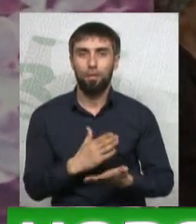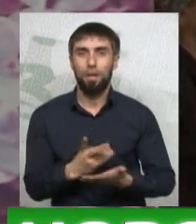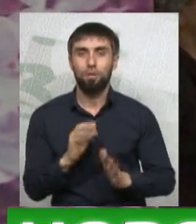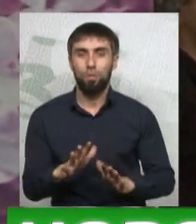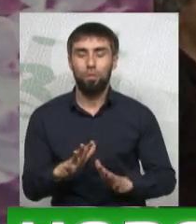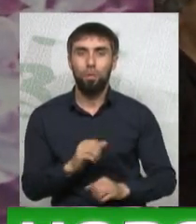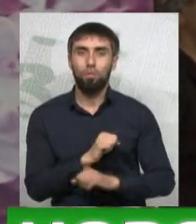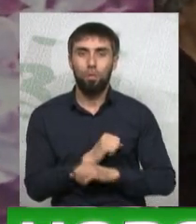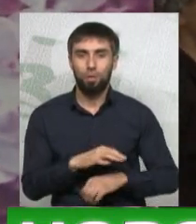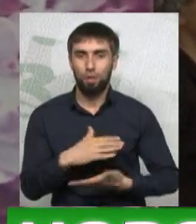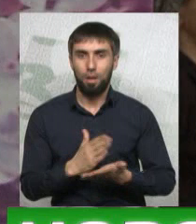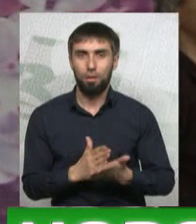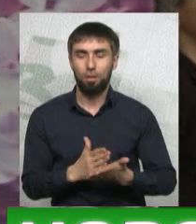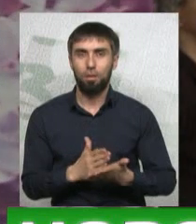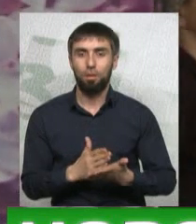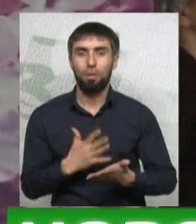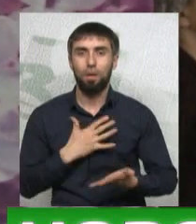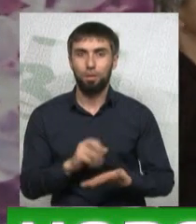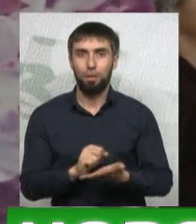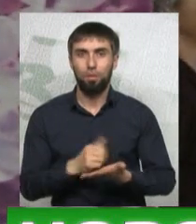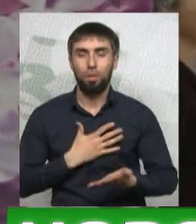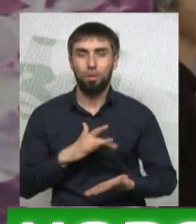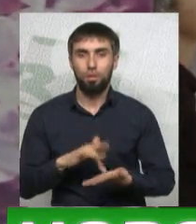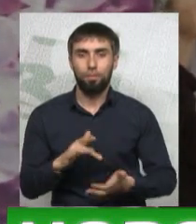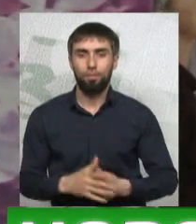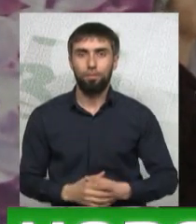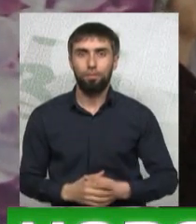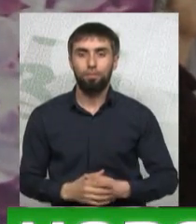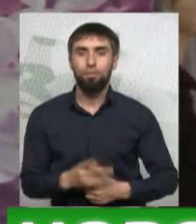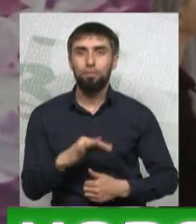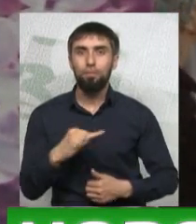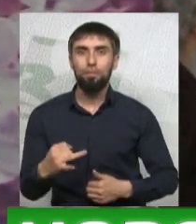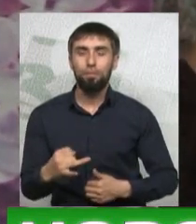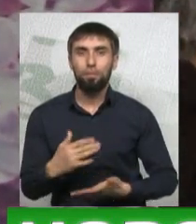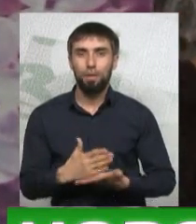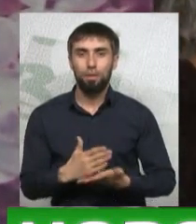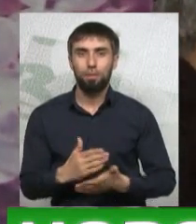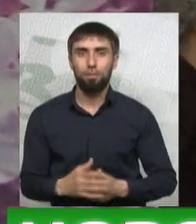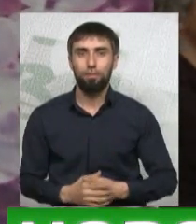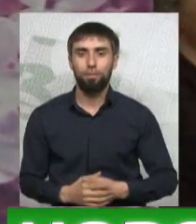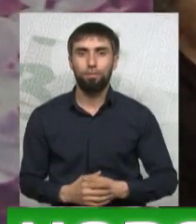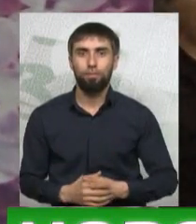только досуговой частью, скажем так, деятельности нашего центра, но и является